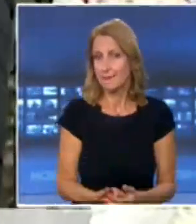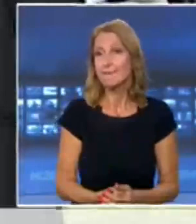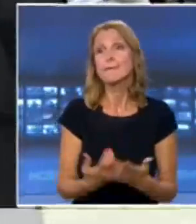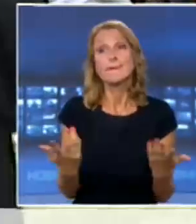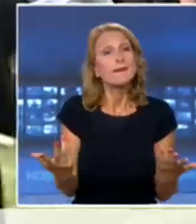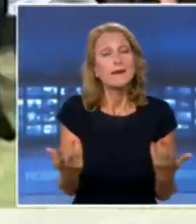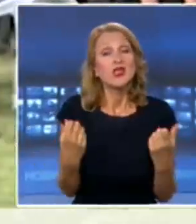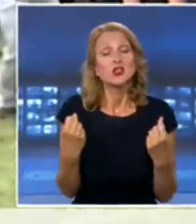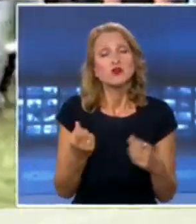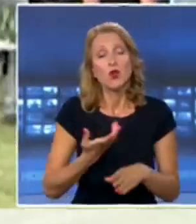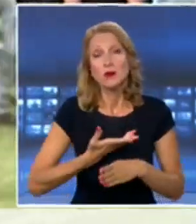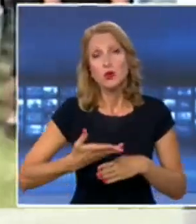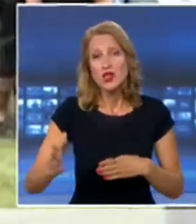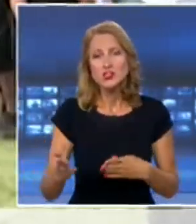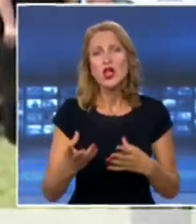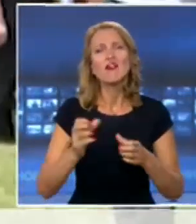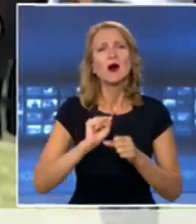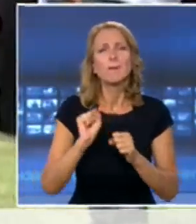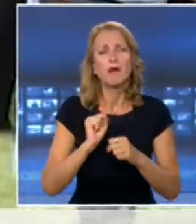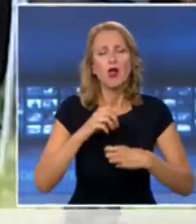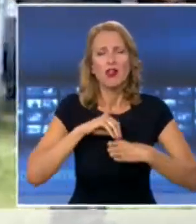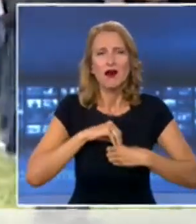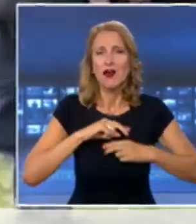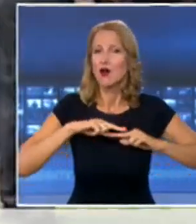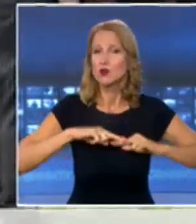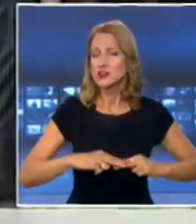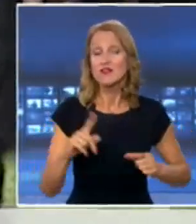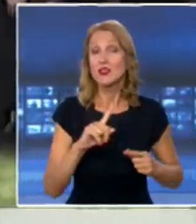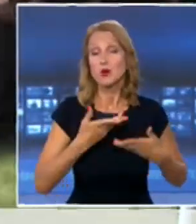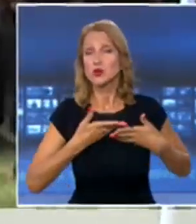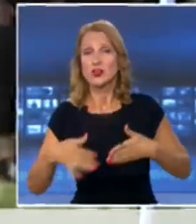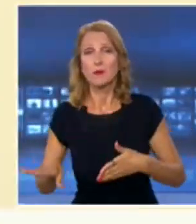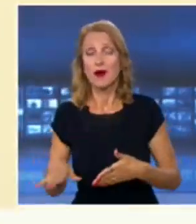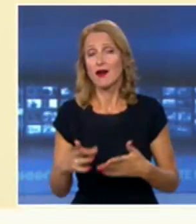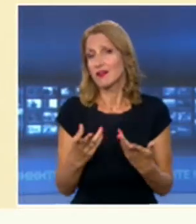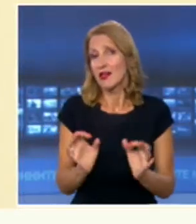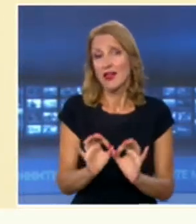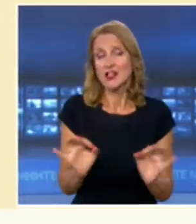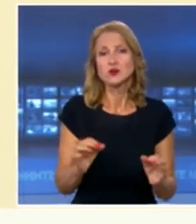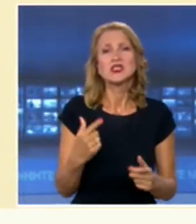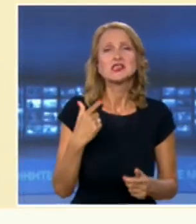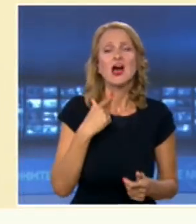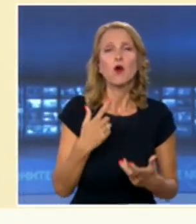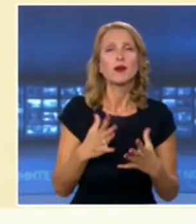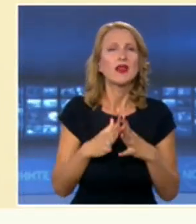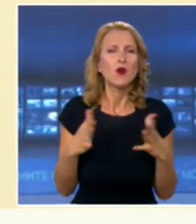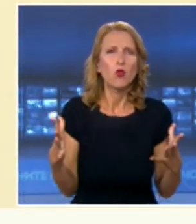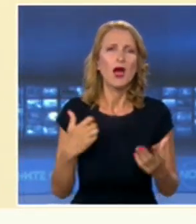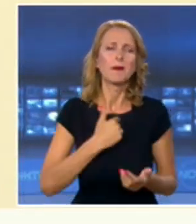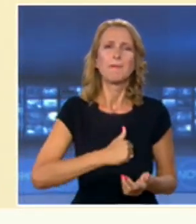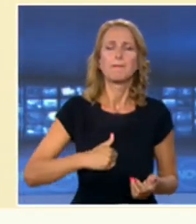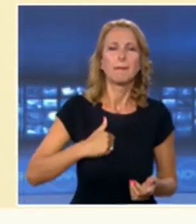живота продължава, болката ще остане, никога няма да се премахне болката. То е ясно, загубата е голяма, мъката е голяма,